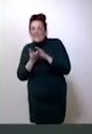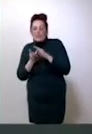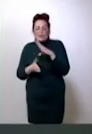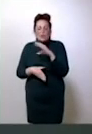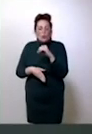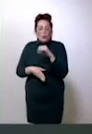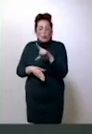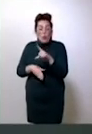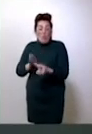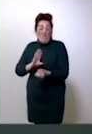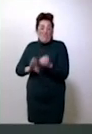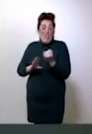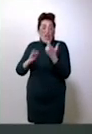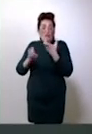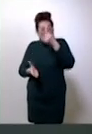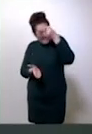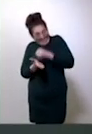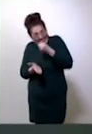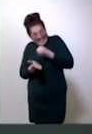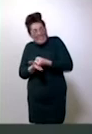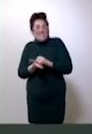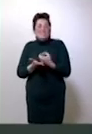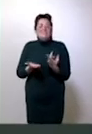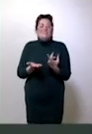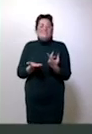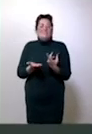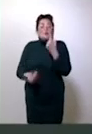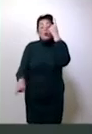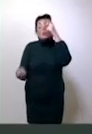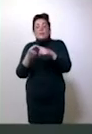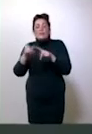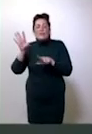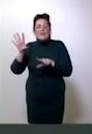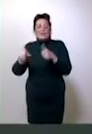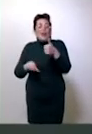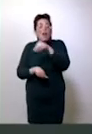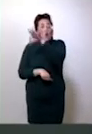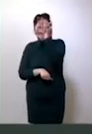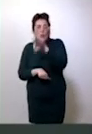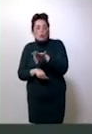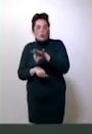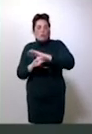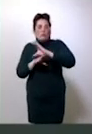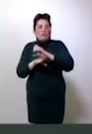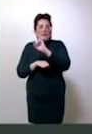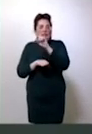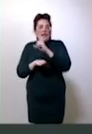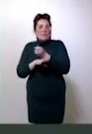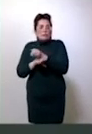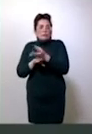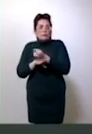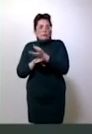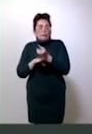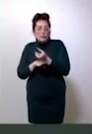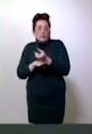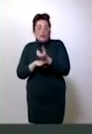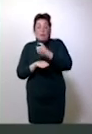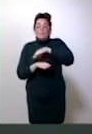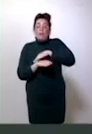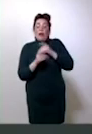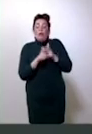est très clair. Il faut réduire de 81% les émissions de l'industrie et notamment du ciment et de l'acier